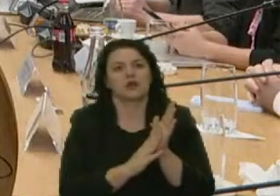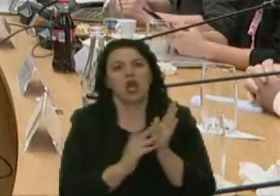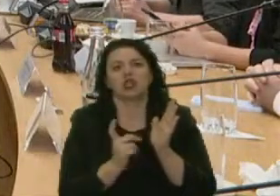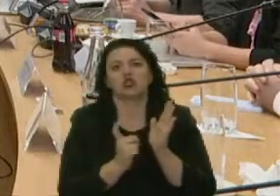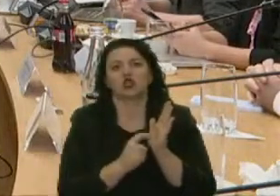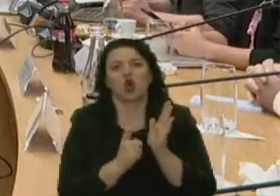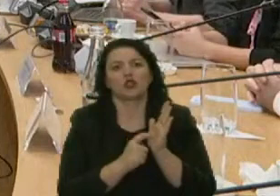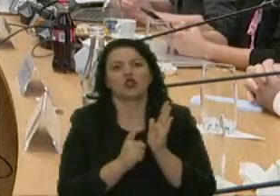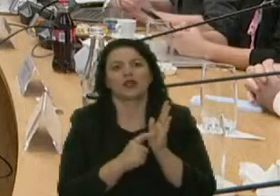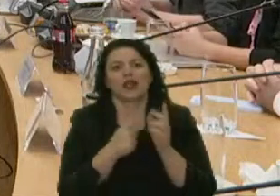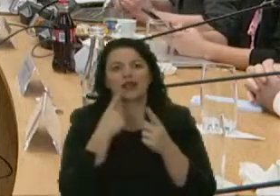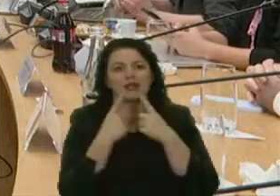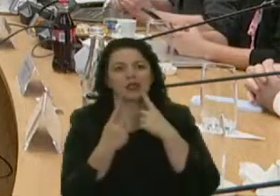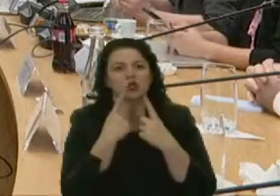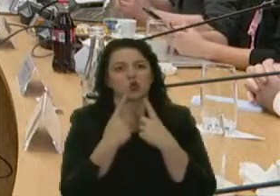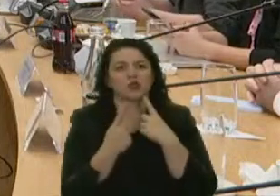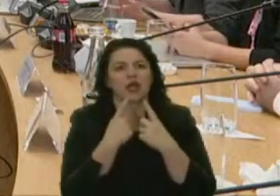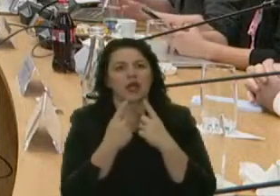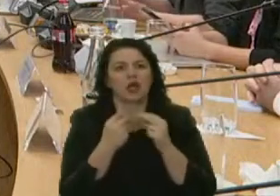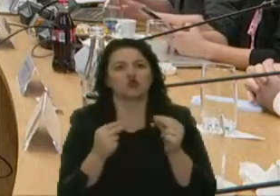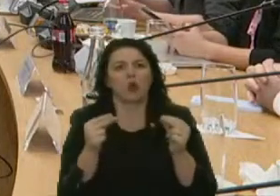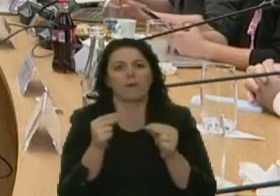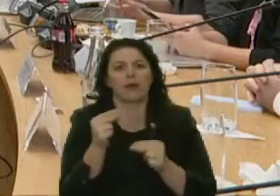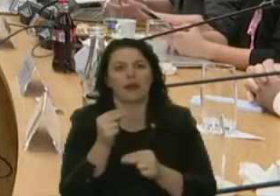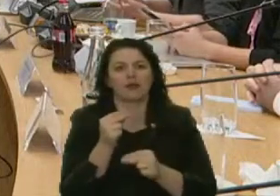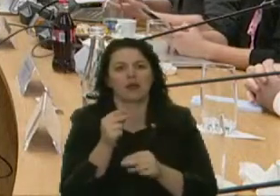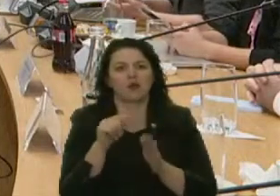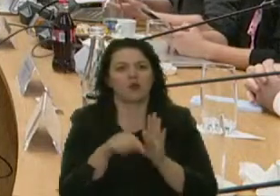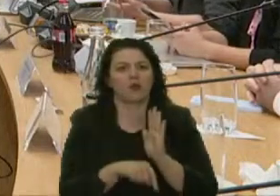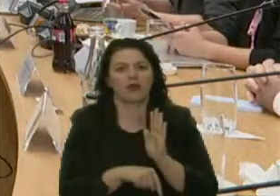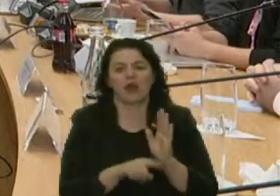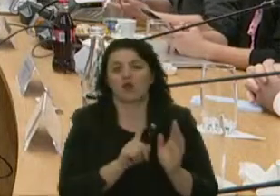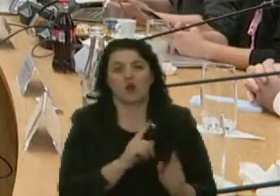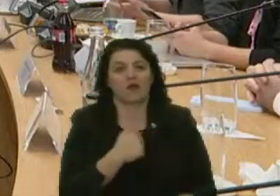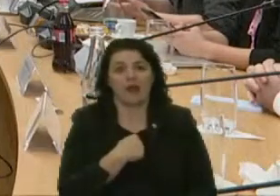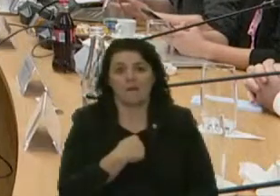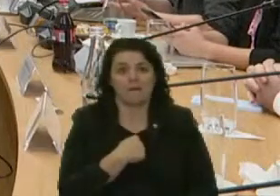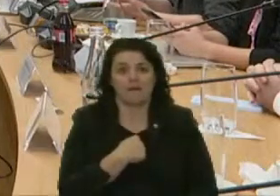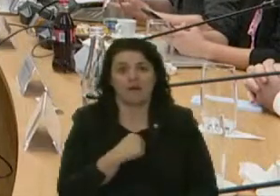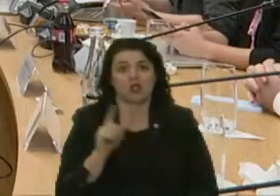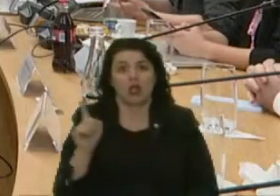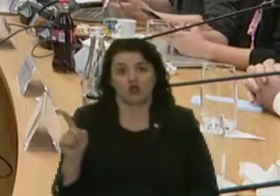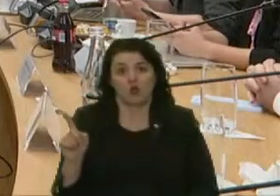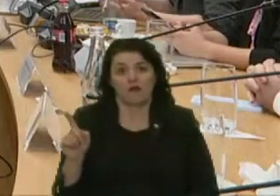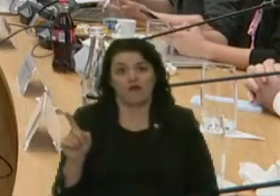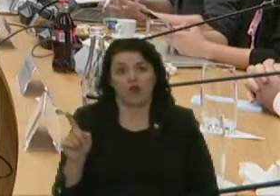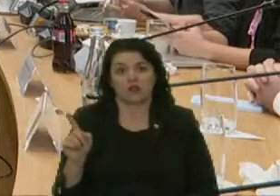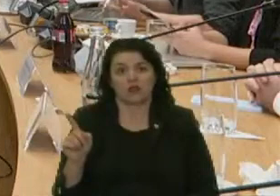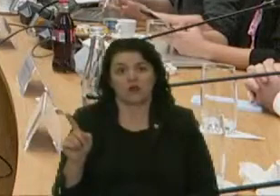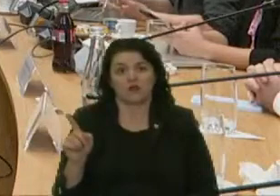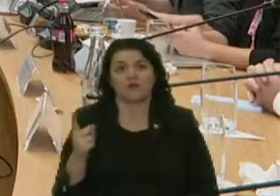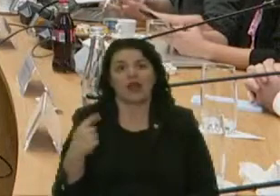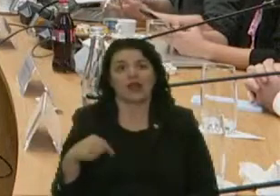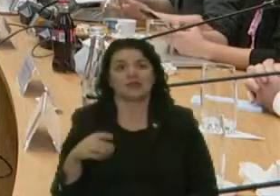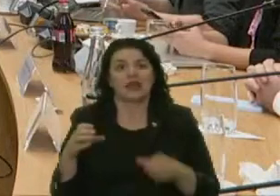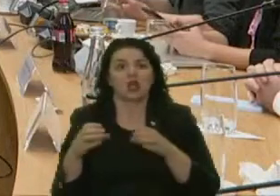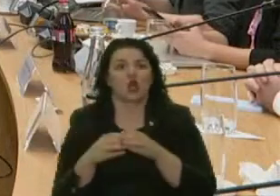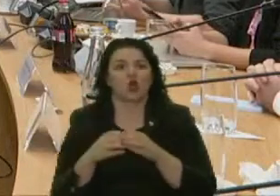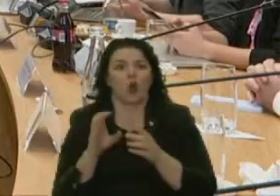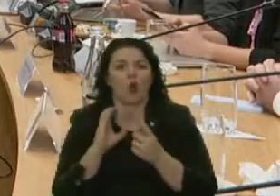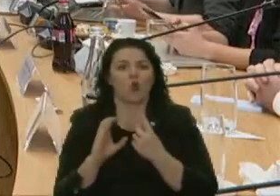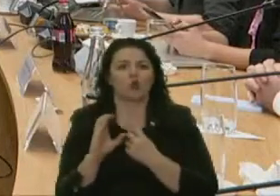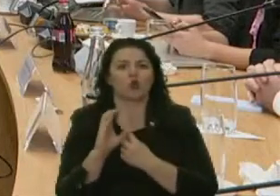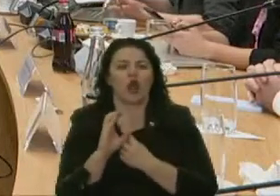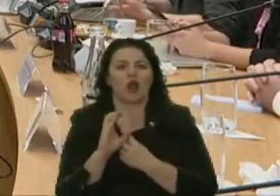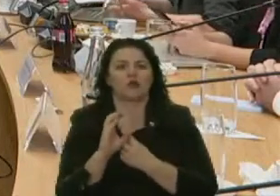solicitările de discutare suplimentare și de aprofundare N au venit de la mine ci de la dumneavoastră Adică de la Sectorul cultural